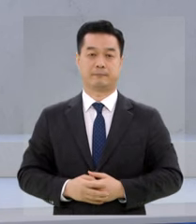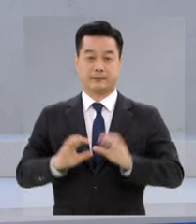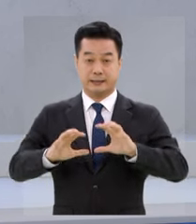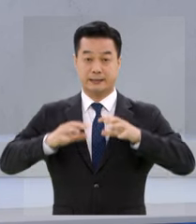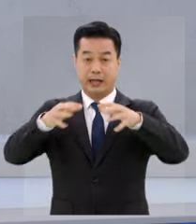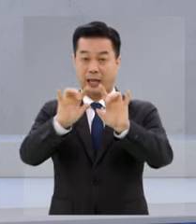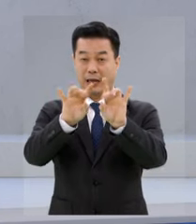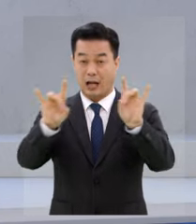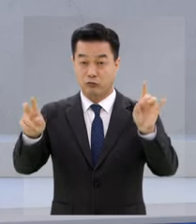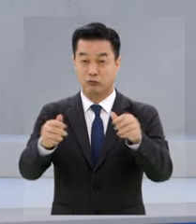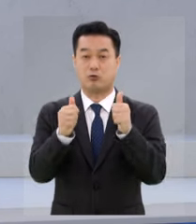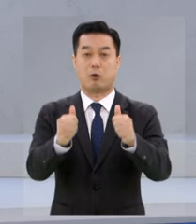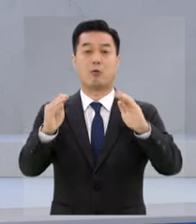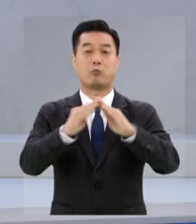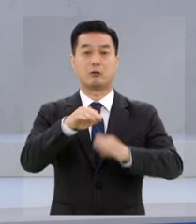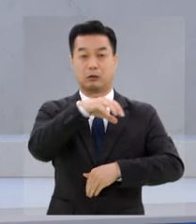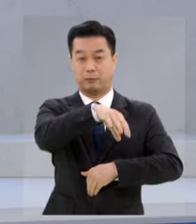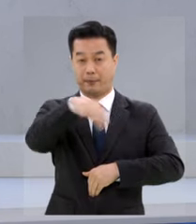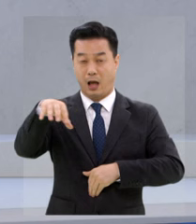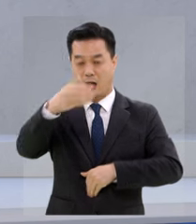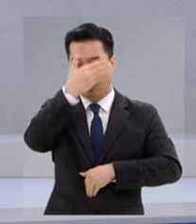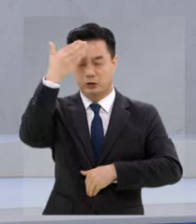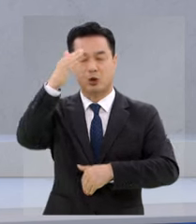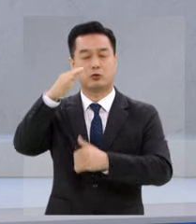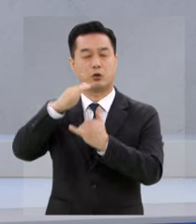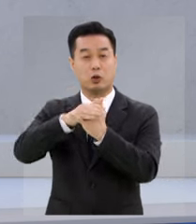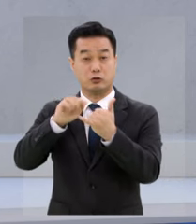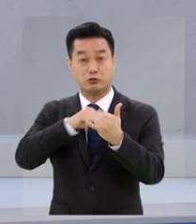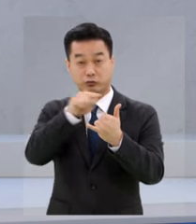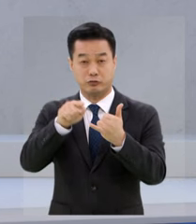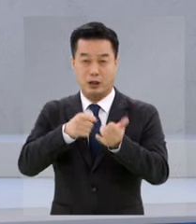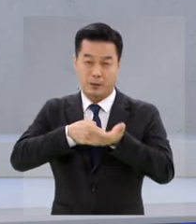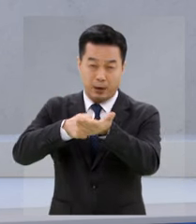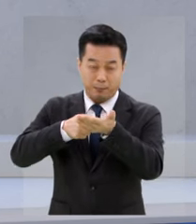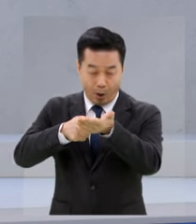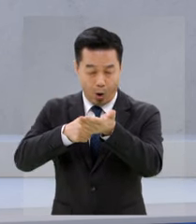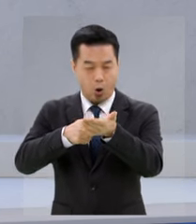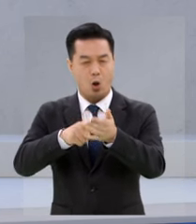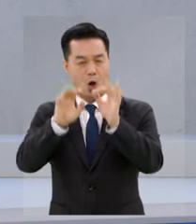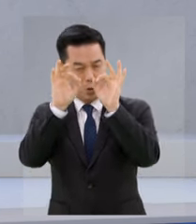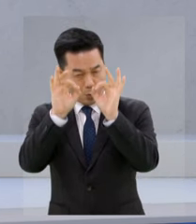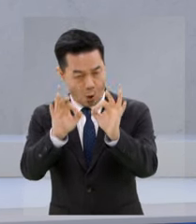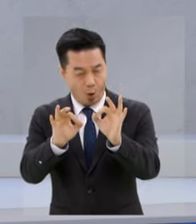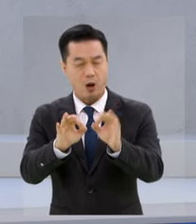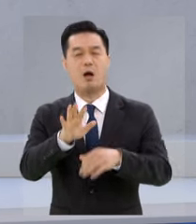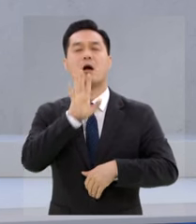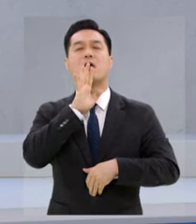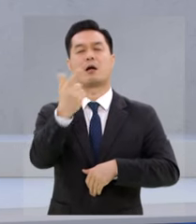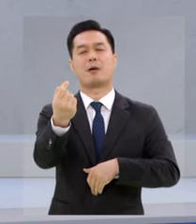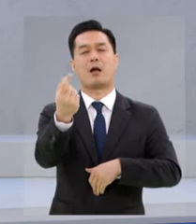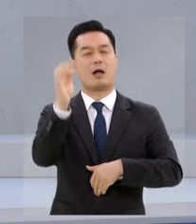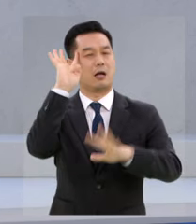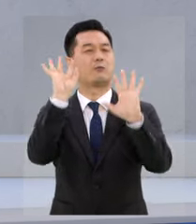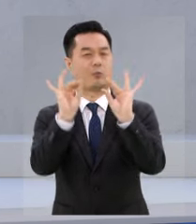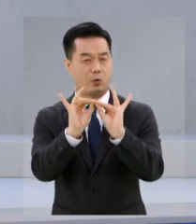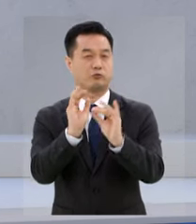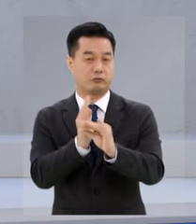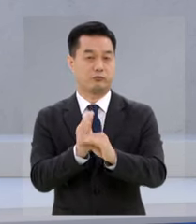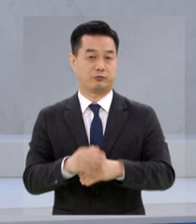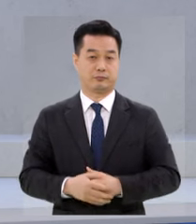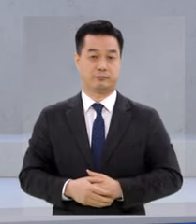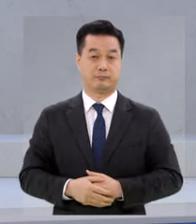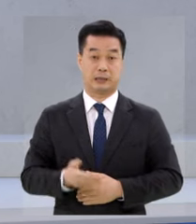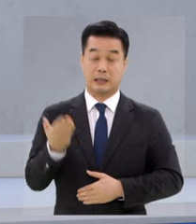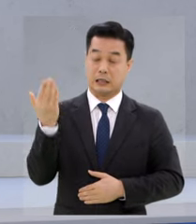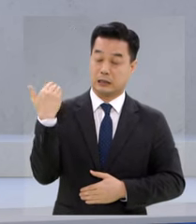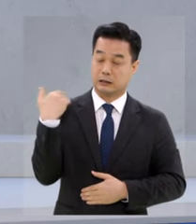각국의 법원들이 이러한 청소년들의 목소리에 귀를 기울이고 그들의 손을 들어 주고 있습니다 지난